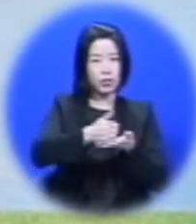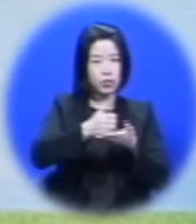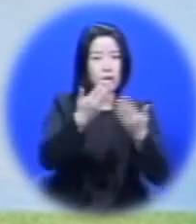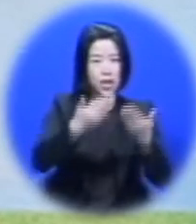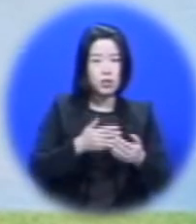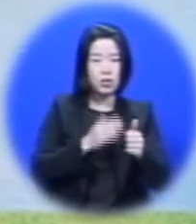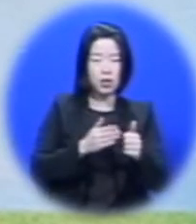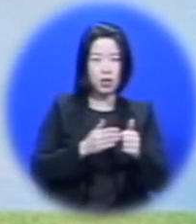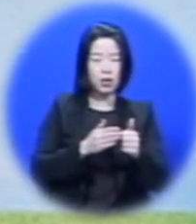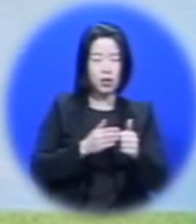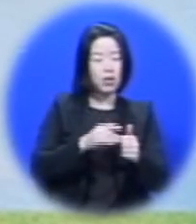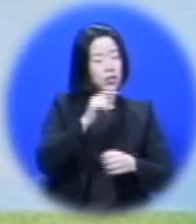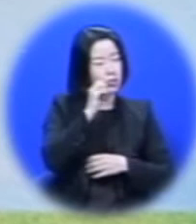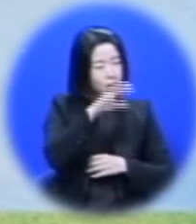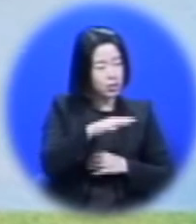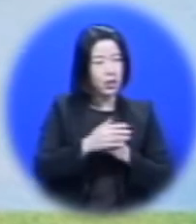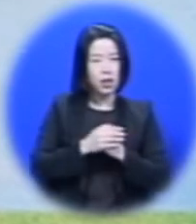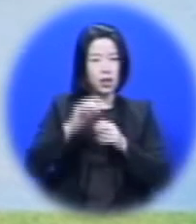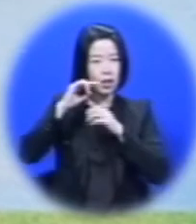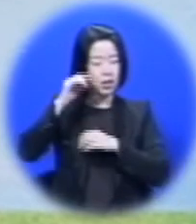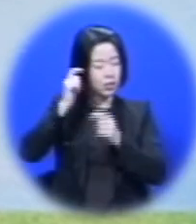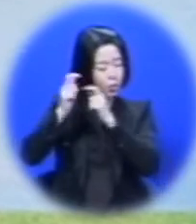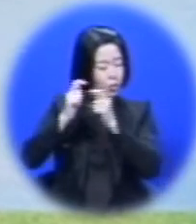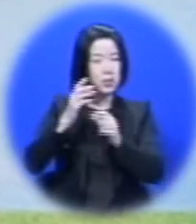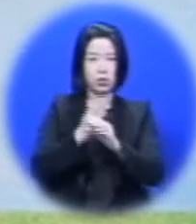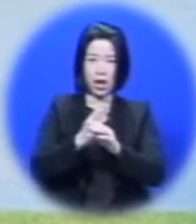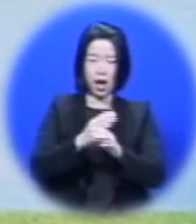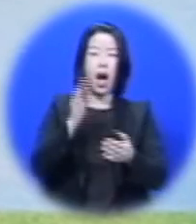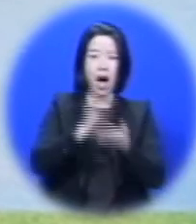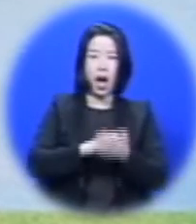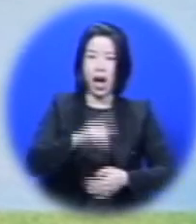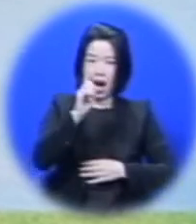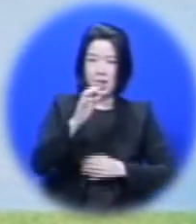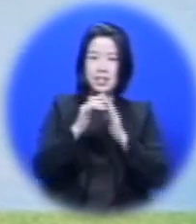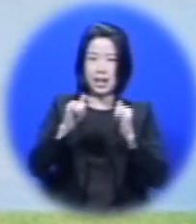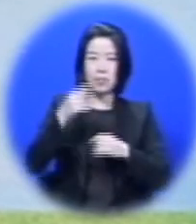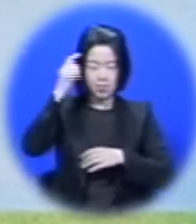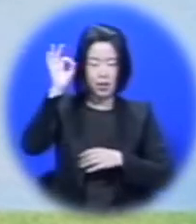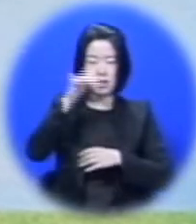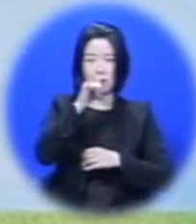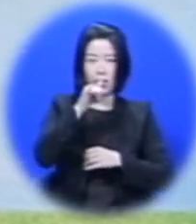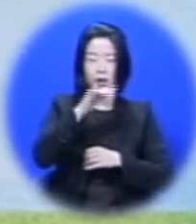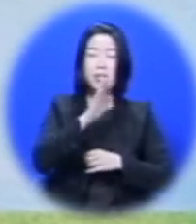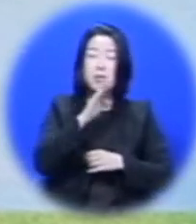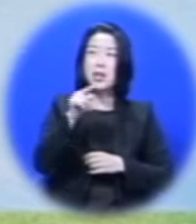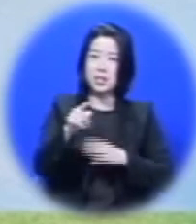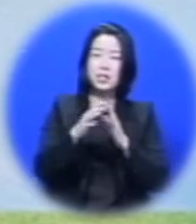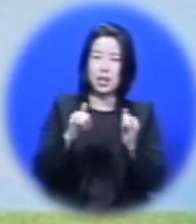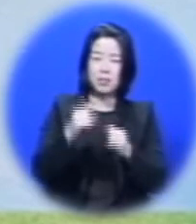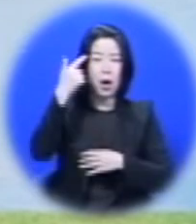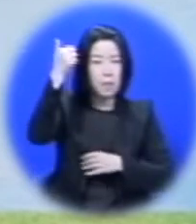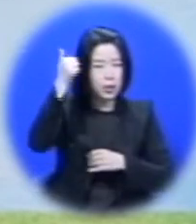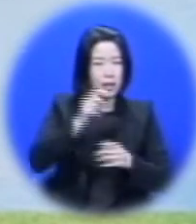그랬더니 한참을 고민을 하시다가 한 사람이 생각이 난다는 거예요. 정말 그 사람이 목사님